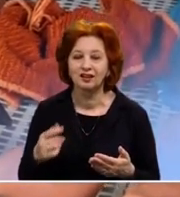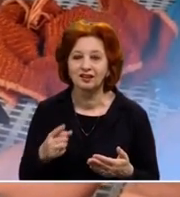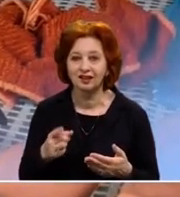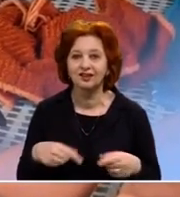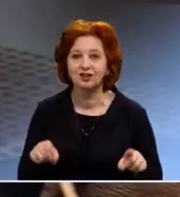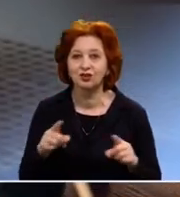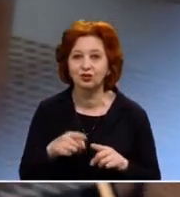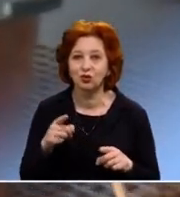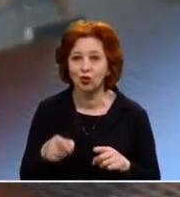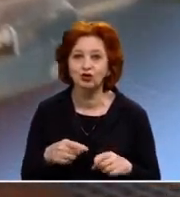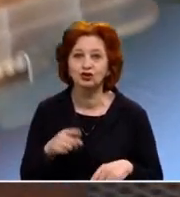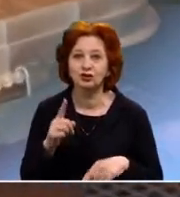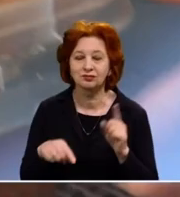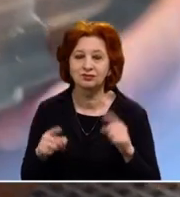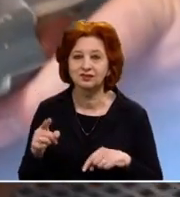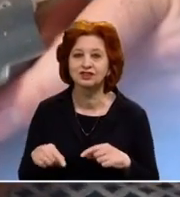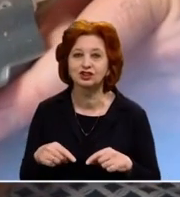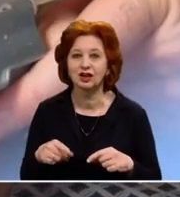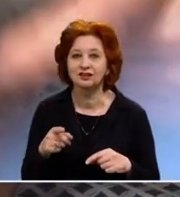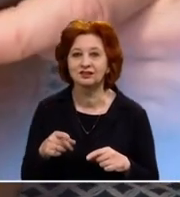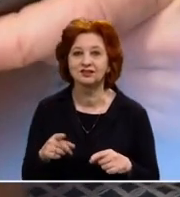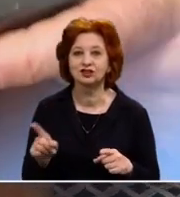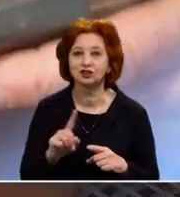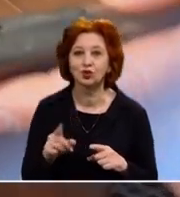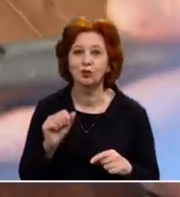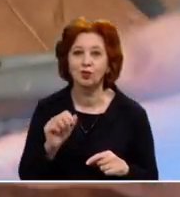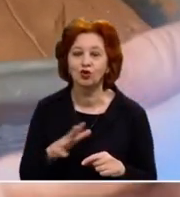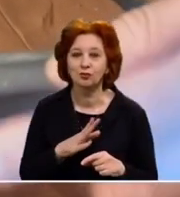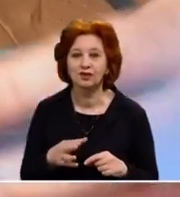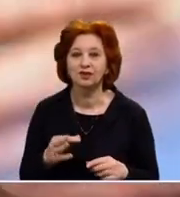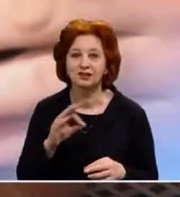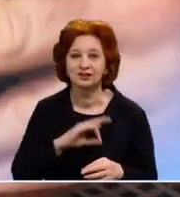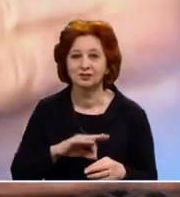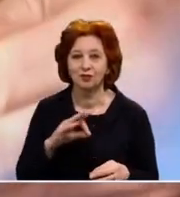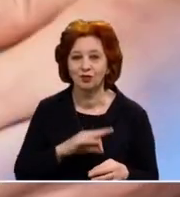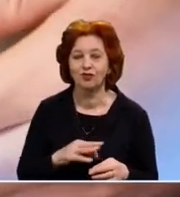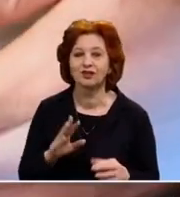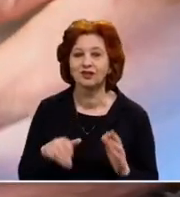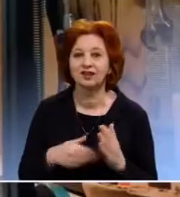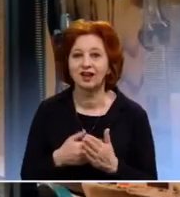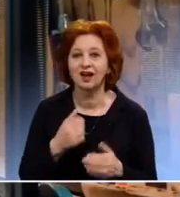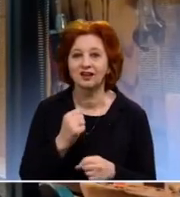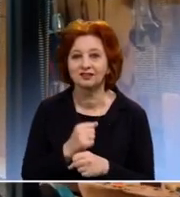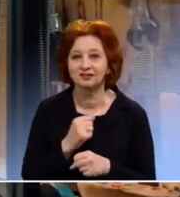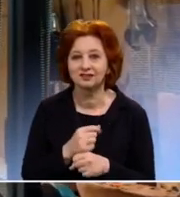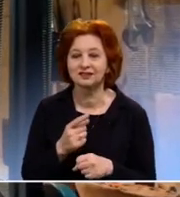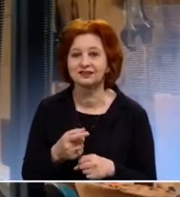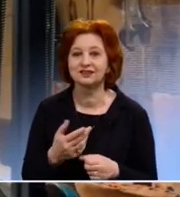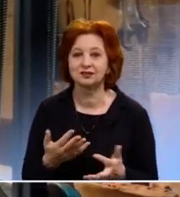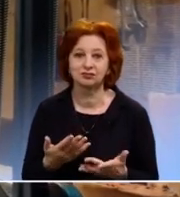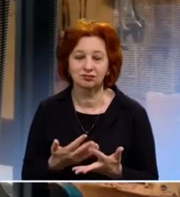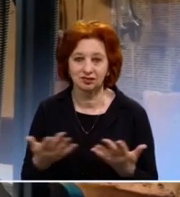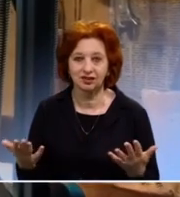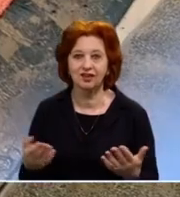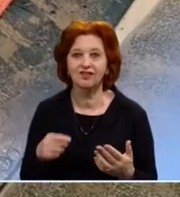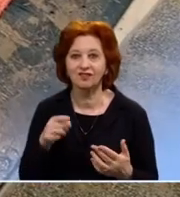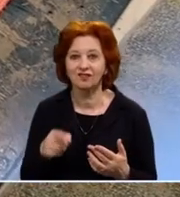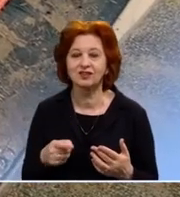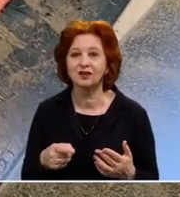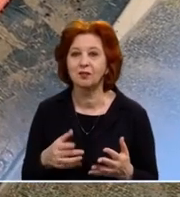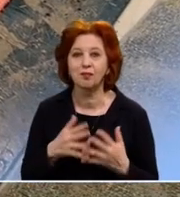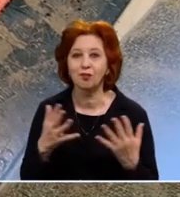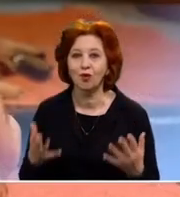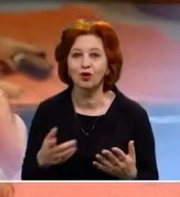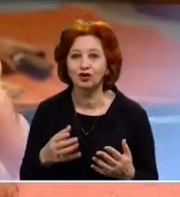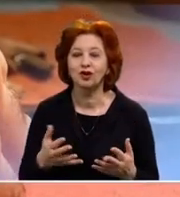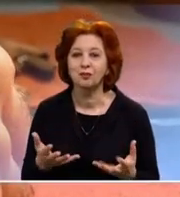глины. Ну и, конечно же, основная часть глины, которая находится вот в этом контейнере. Глина какая-то особенная или вы